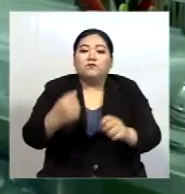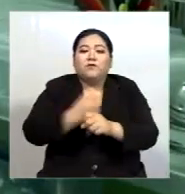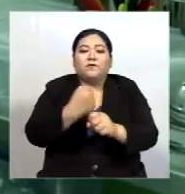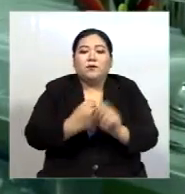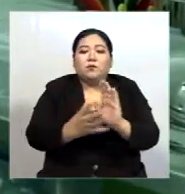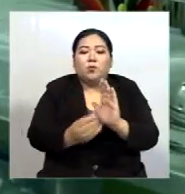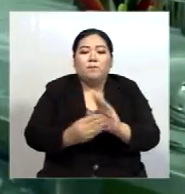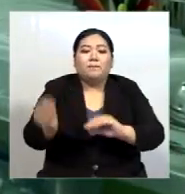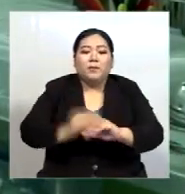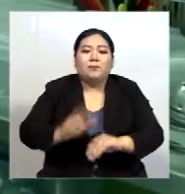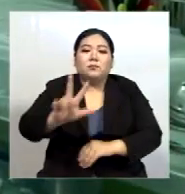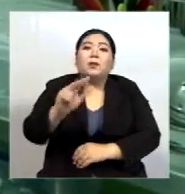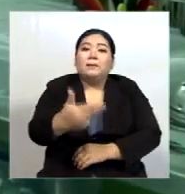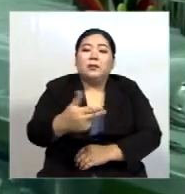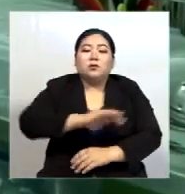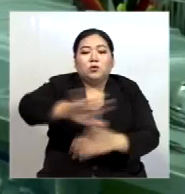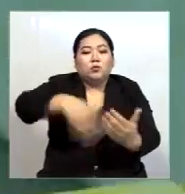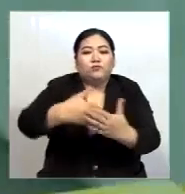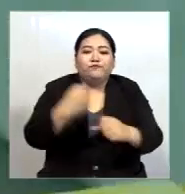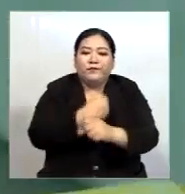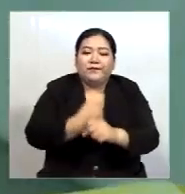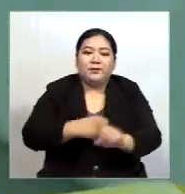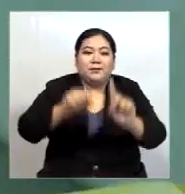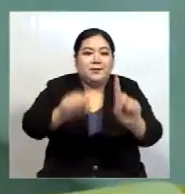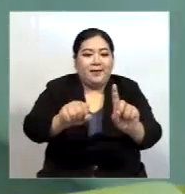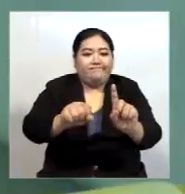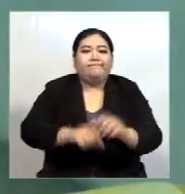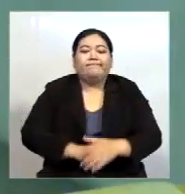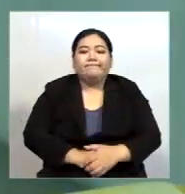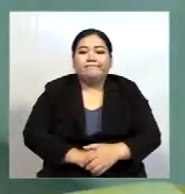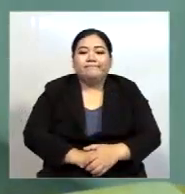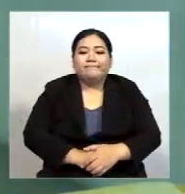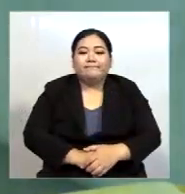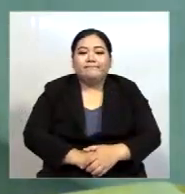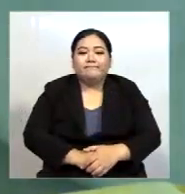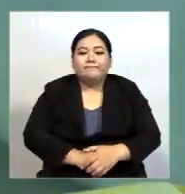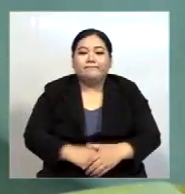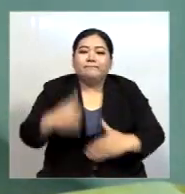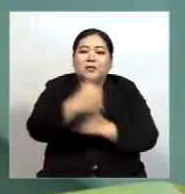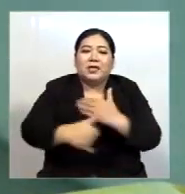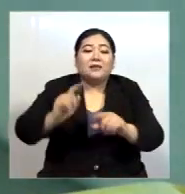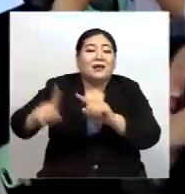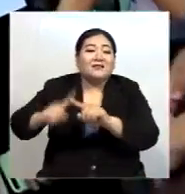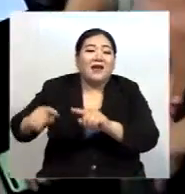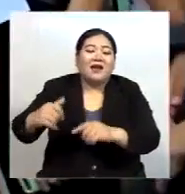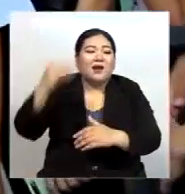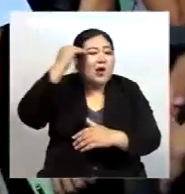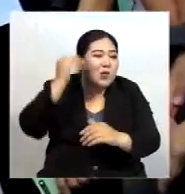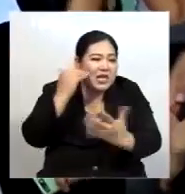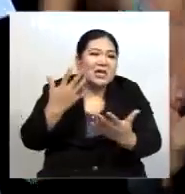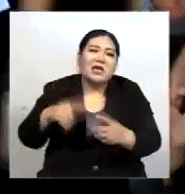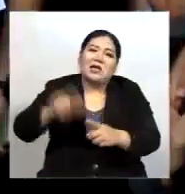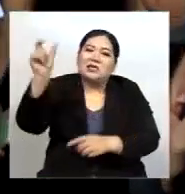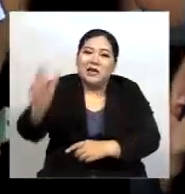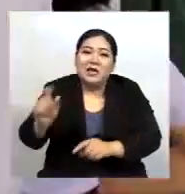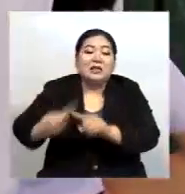อบรมเพิ่มอีก 30,000 คนรวมฝึกได้ทั้งสิ้น 100,000 คนส่วนแรงงานกลับจากประเทศเสี่ยงโควิด-19